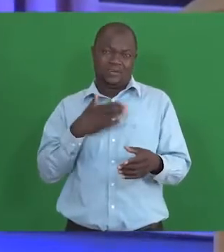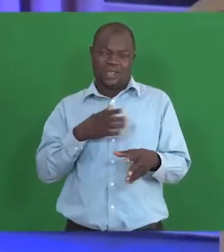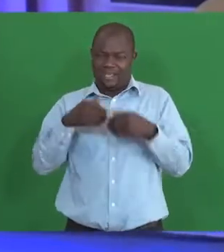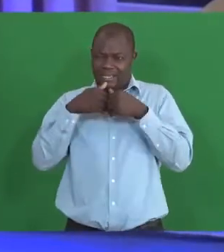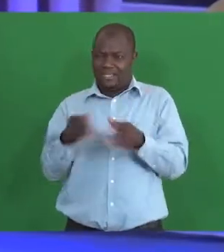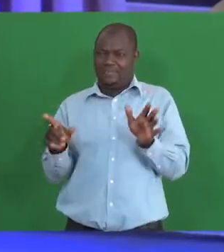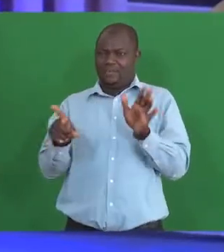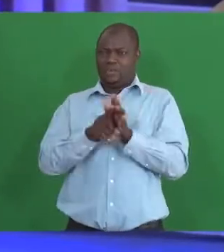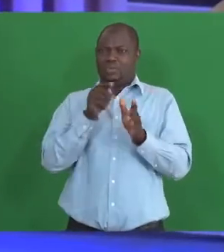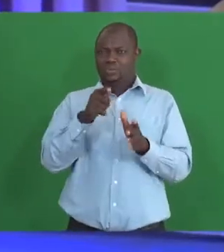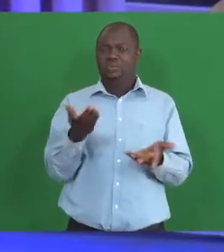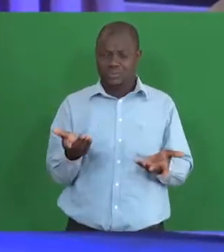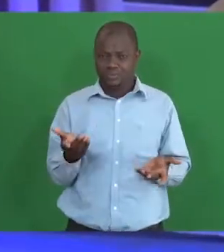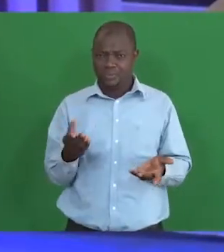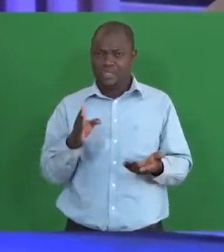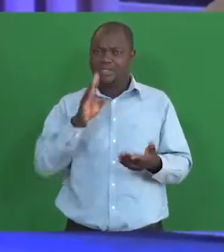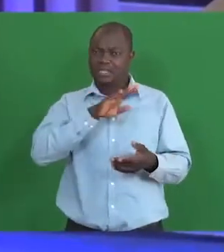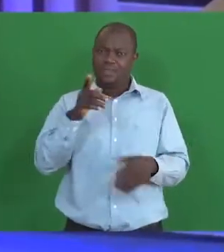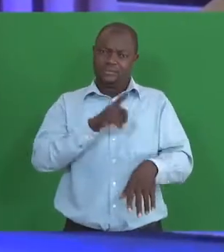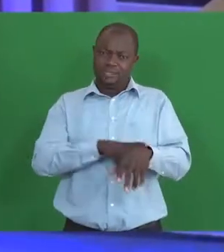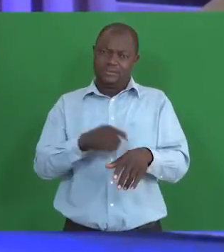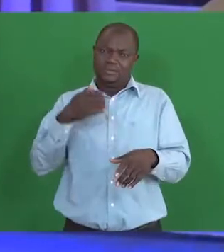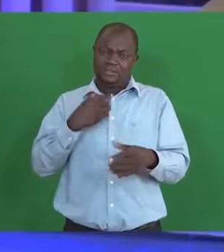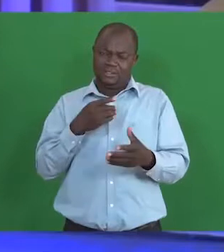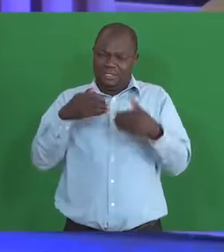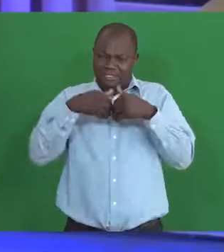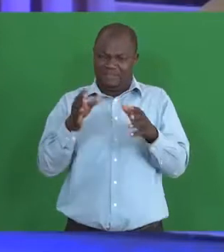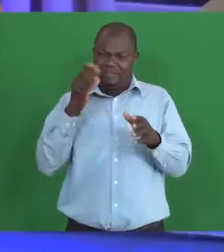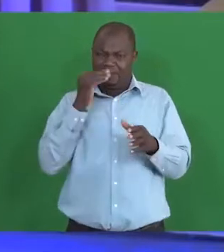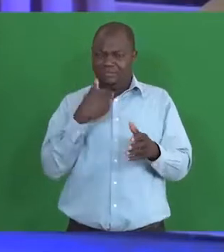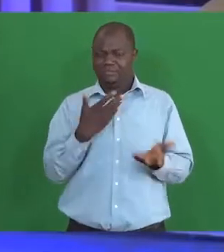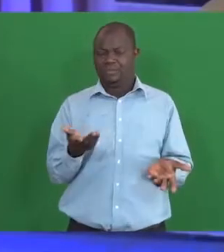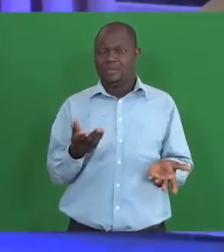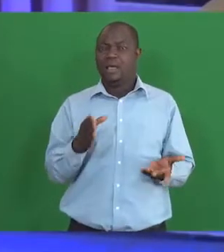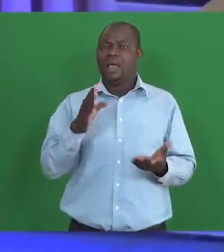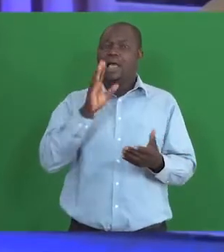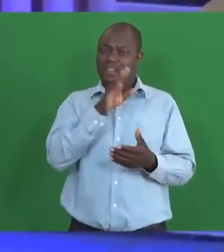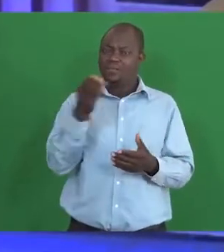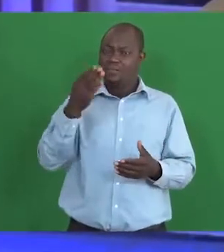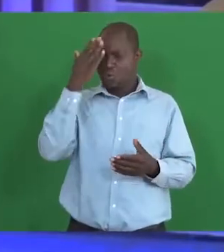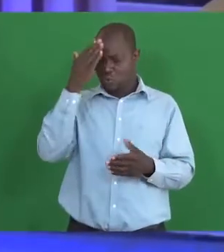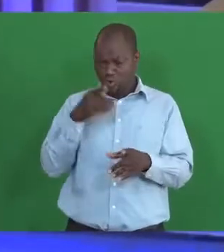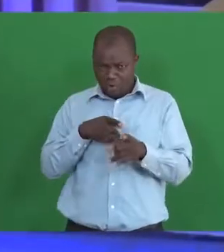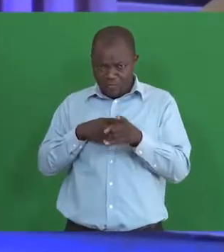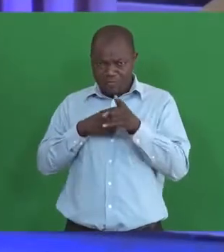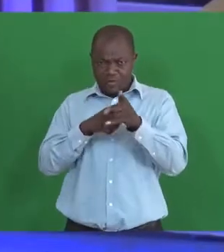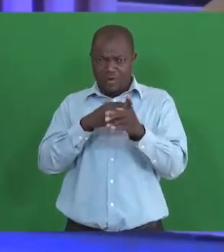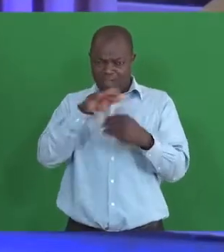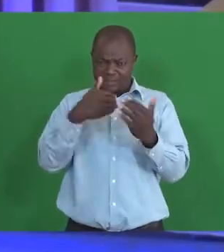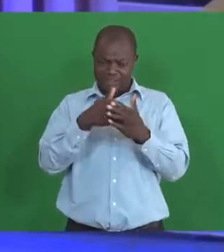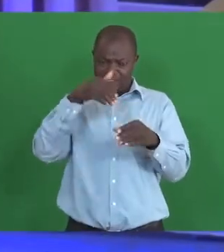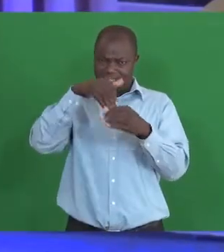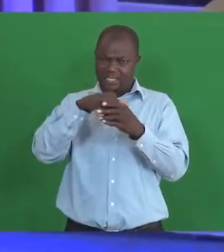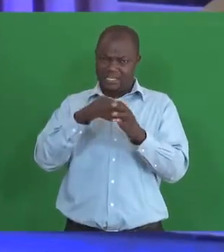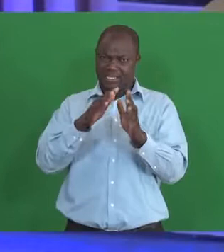nechokwadi, dzimwe nguva tinopikisana nezvatinodaira, handitika. Vanodavira chitendero chataurwa chebhuku rataurwa